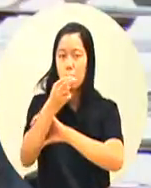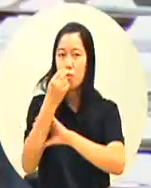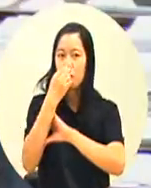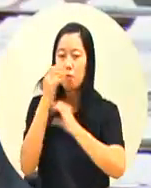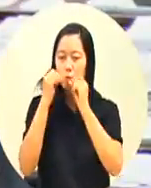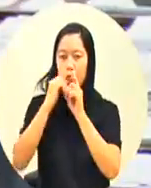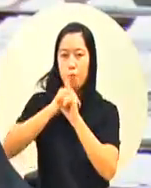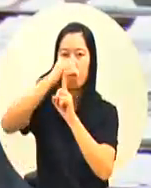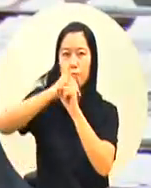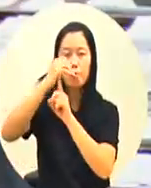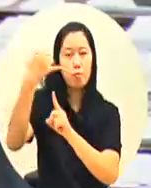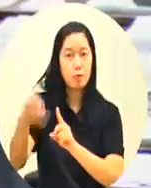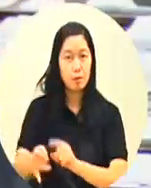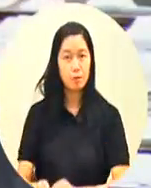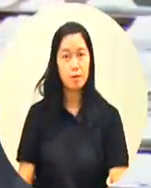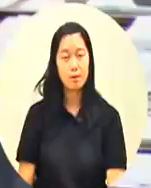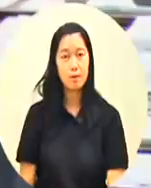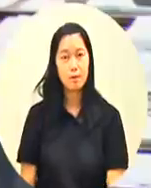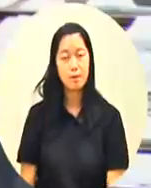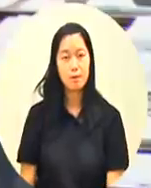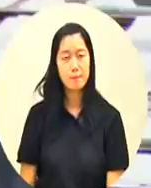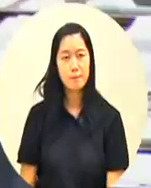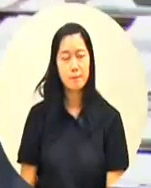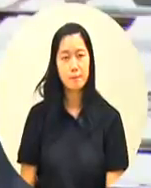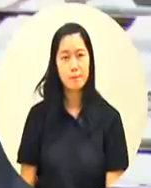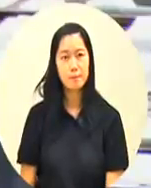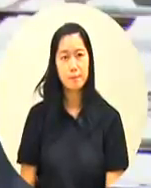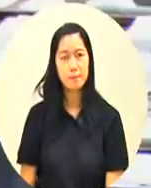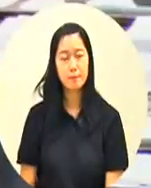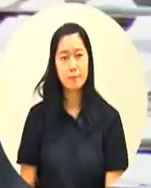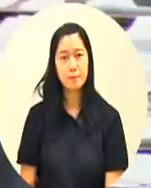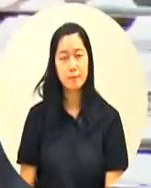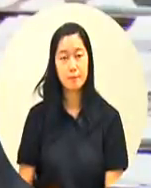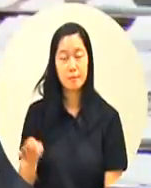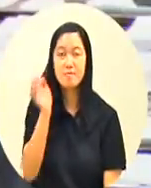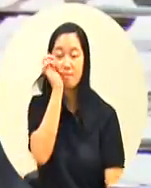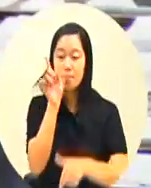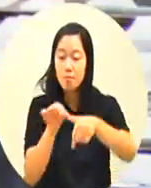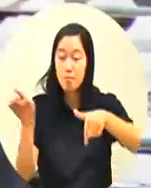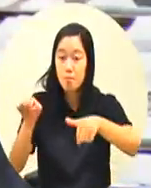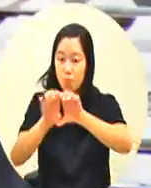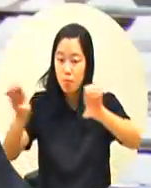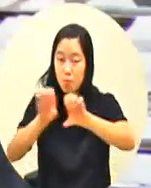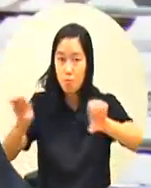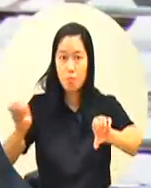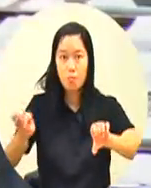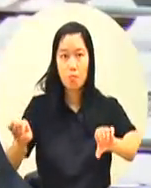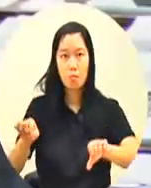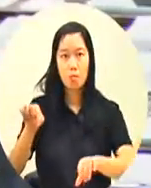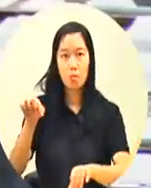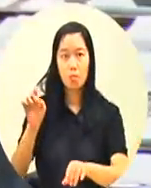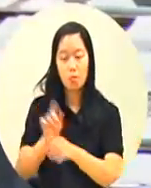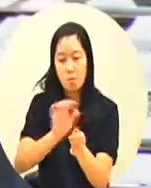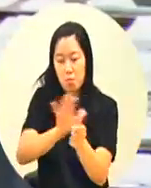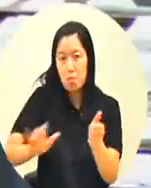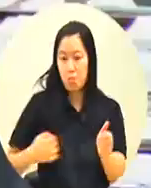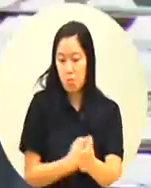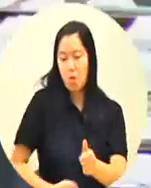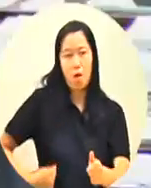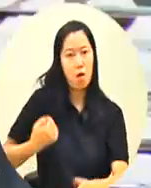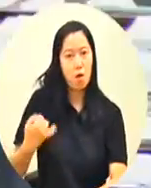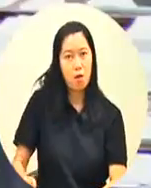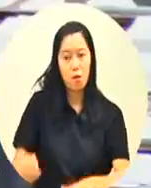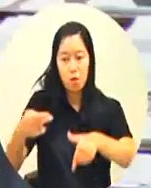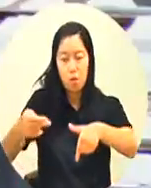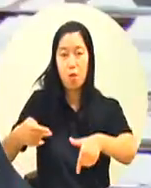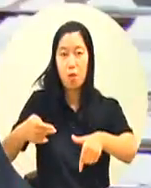糟，然后呢再加上你看这里的我们所有的石化管线在这里所造成的健康风险，我们人大工